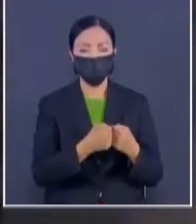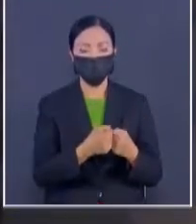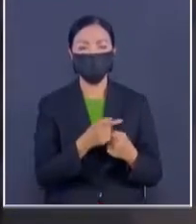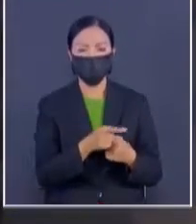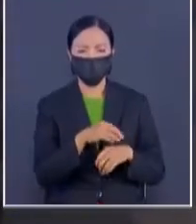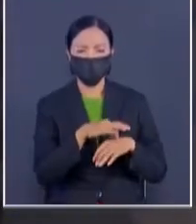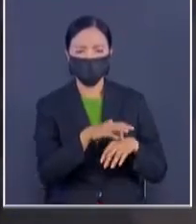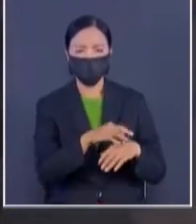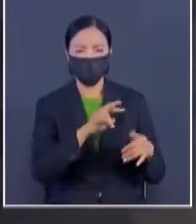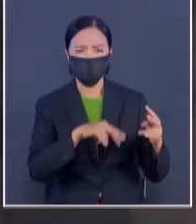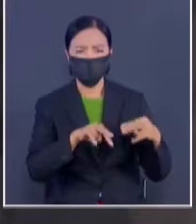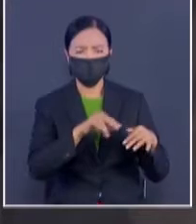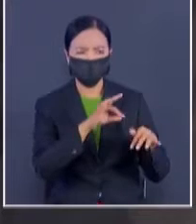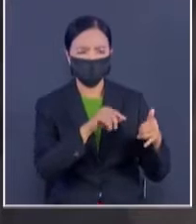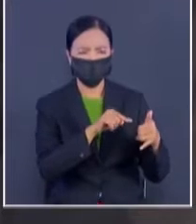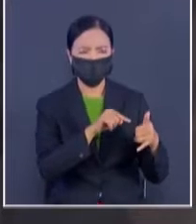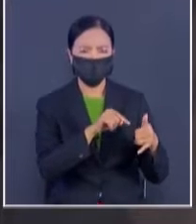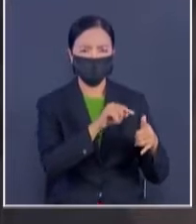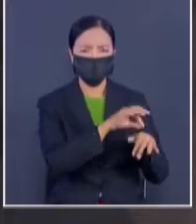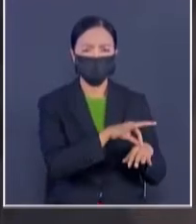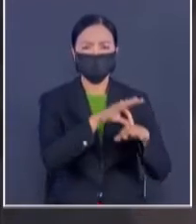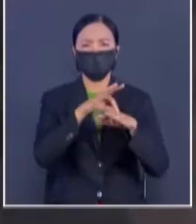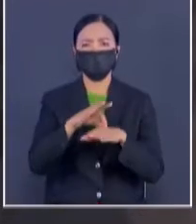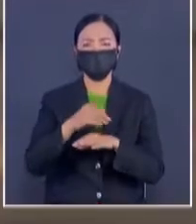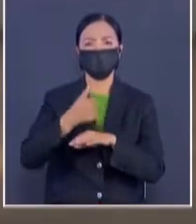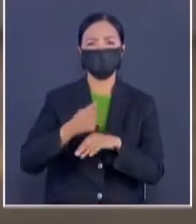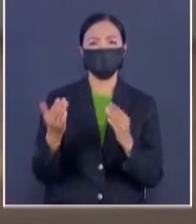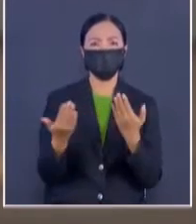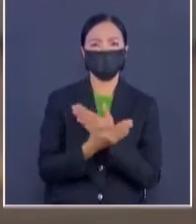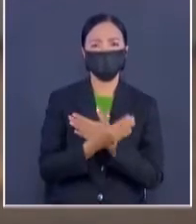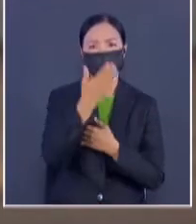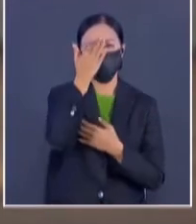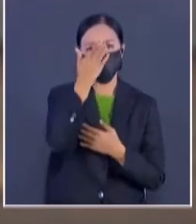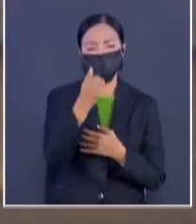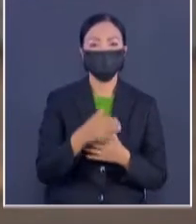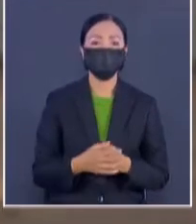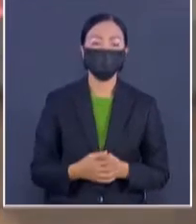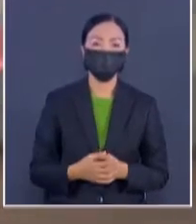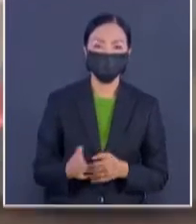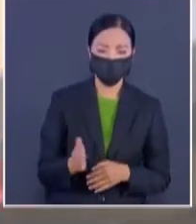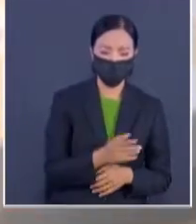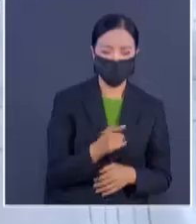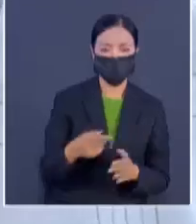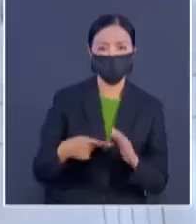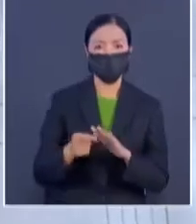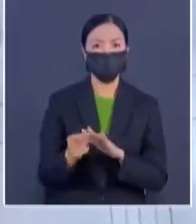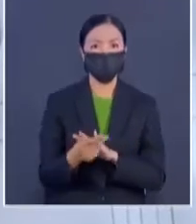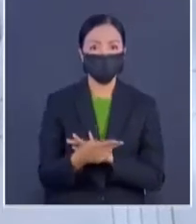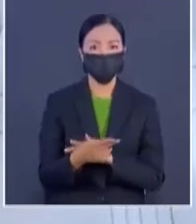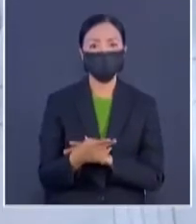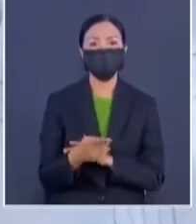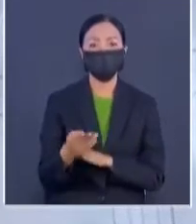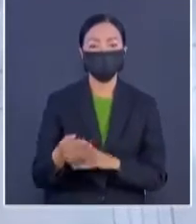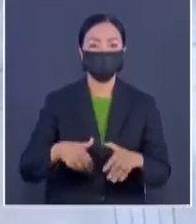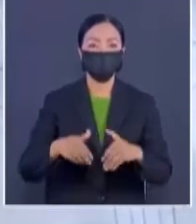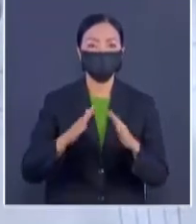คณะจังหวัดกาฬสินธุ์แทนนี่ถึงเป็นปมประเด็นปัญหาส่วนอีกพื้นที่หนึ่งนะคะที่จังหวัดปทุมธานีค่ะที่ลานอเนกประสงค์